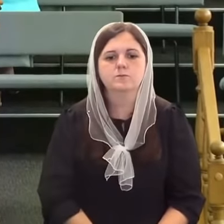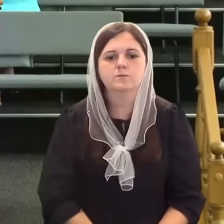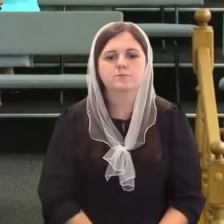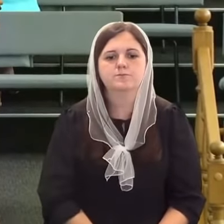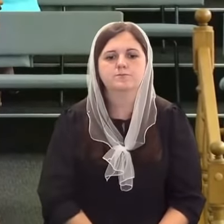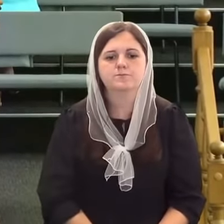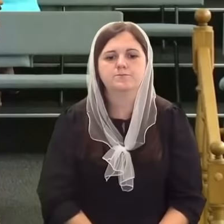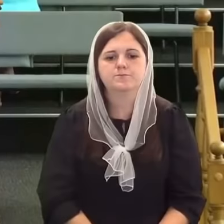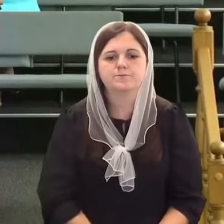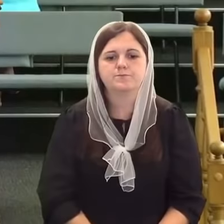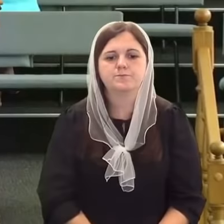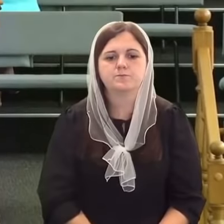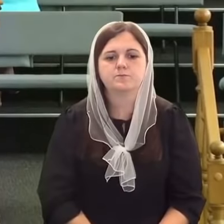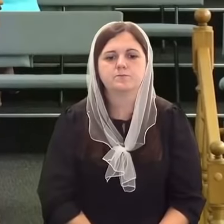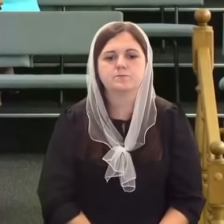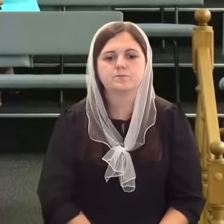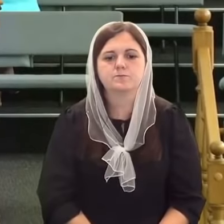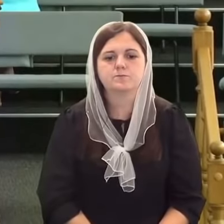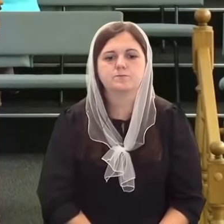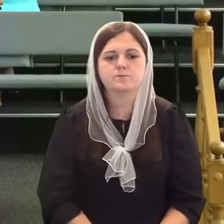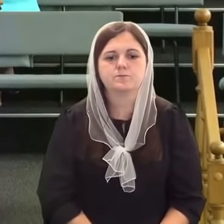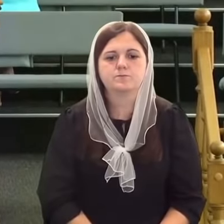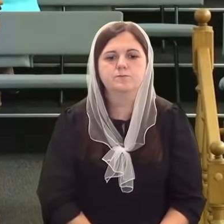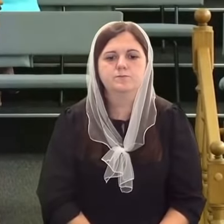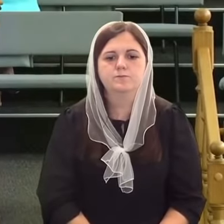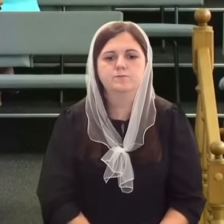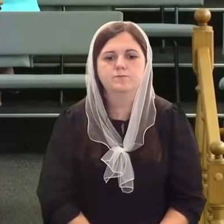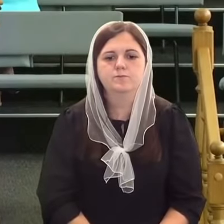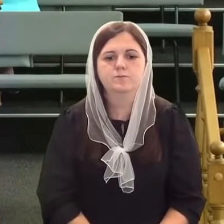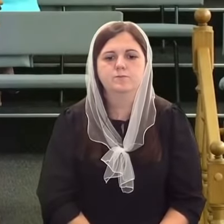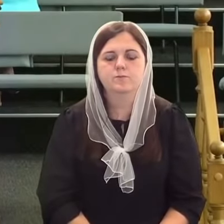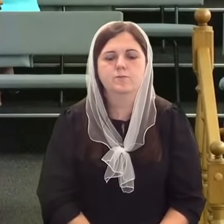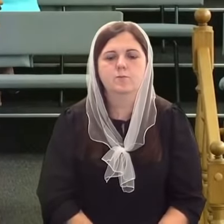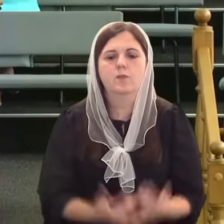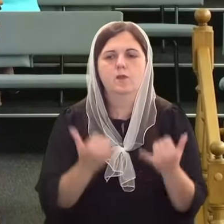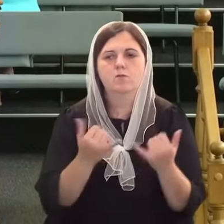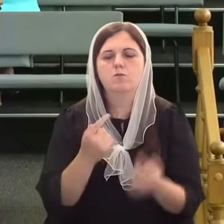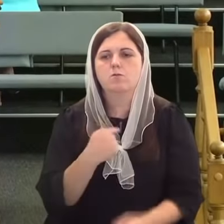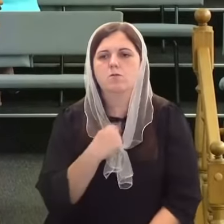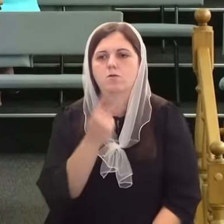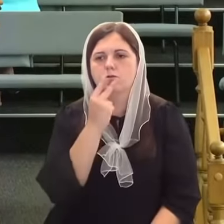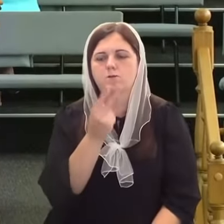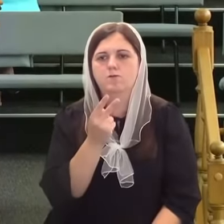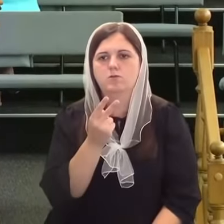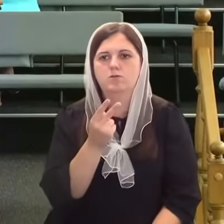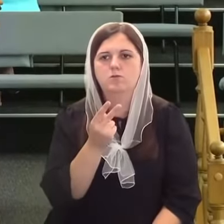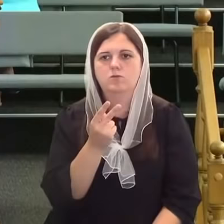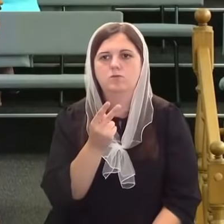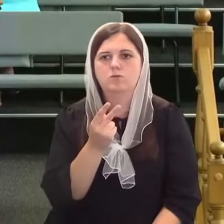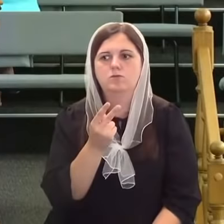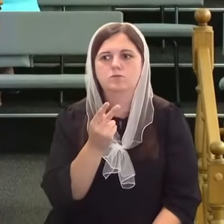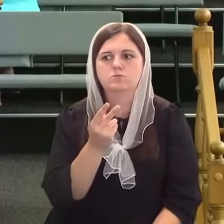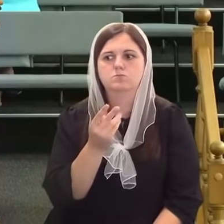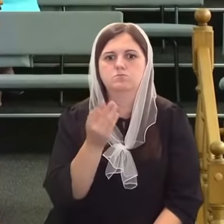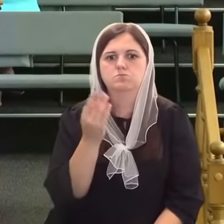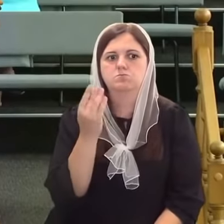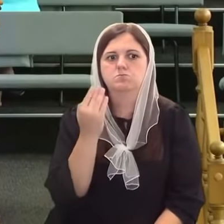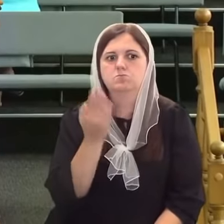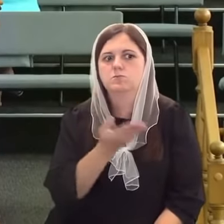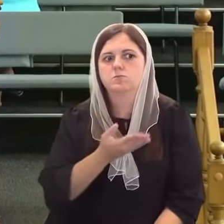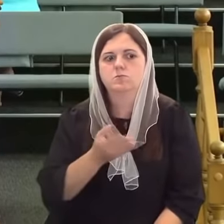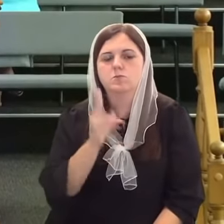завтра приду. У меня был такая, выход такой был. А здесь я смотрю, продавец не проявляет никакой